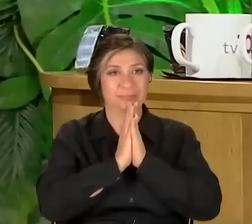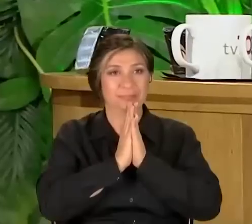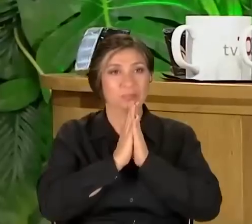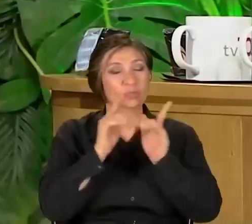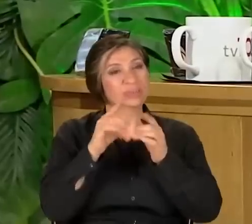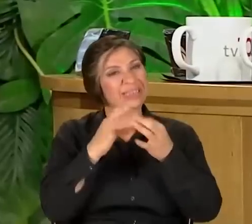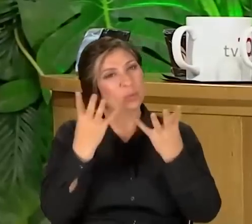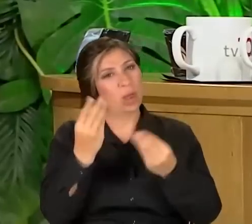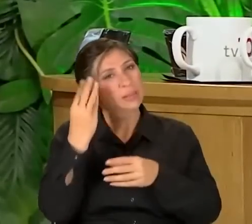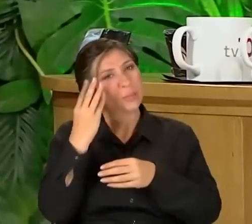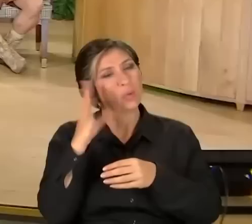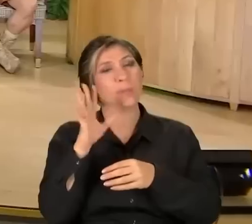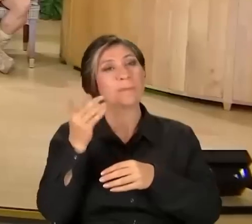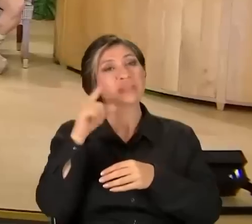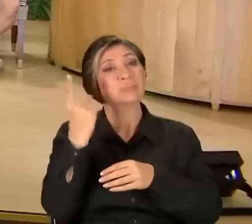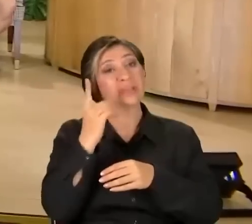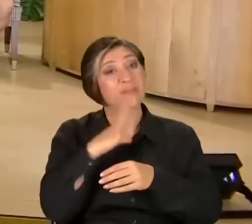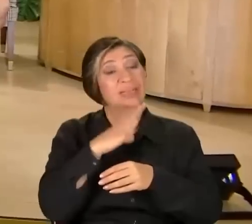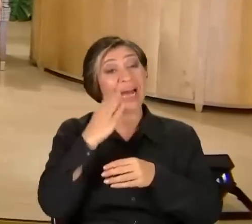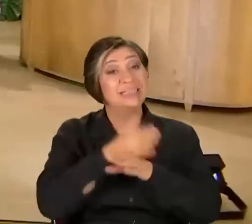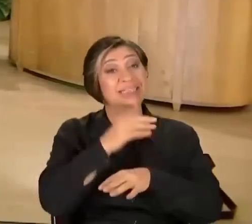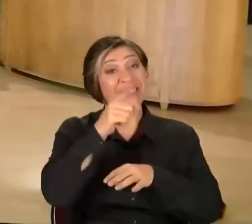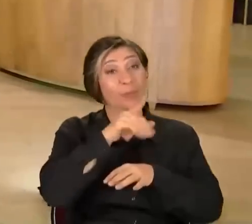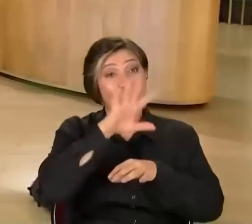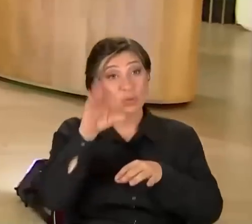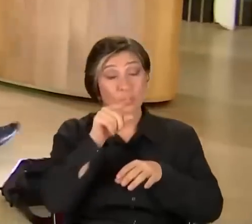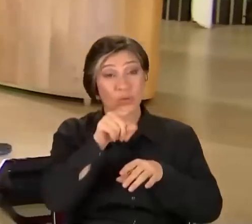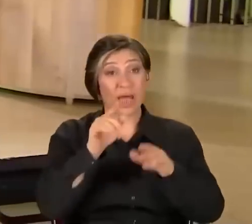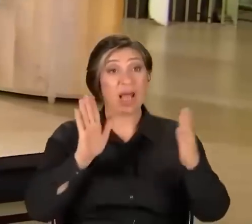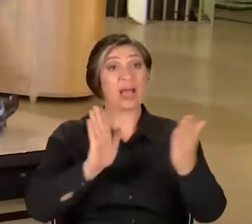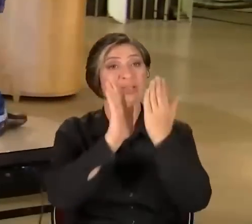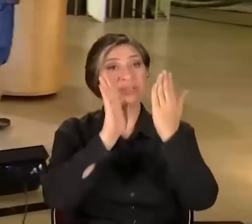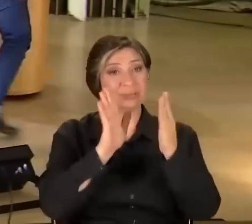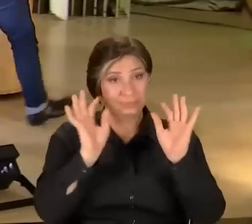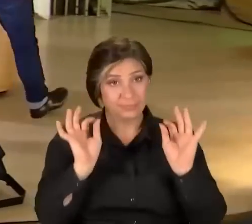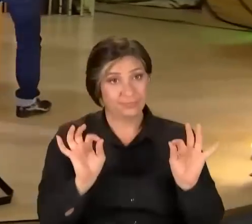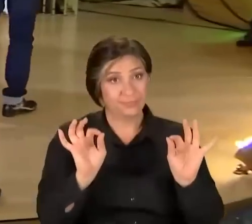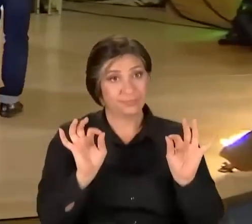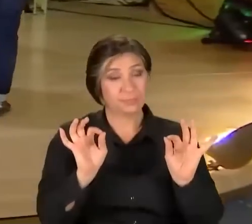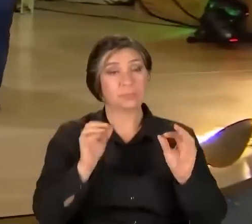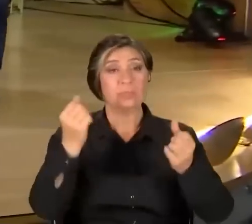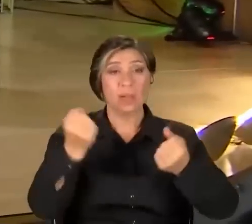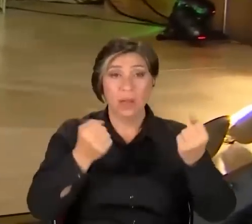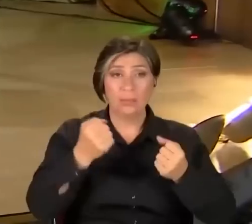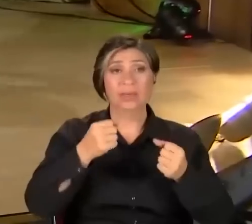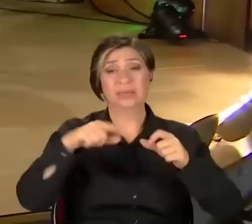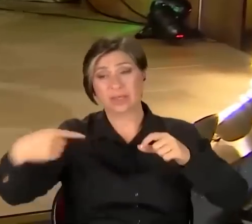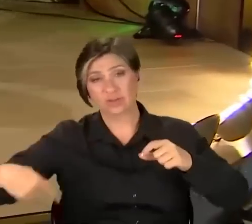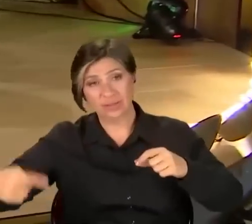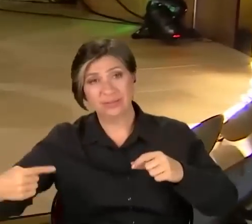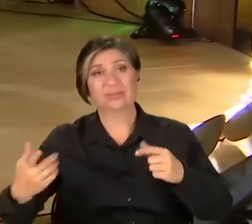Bu nasıl oluyor anlamıyorum Peki başka bir şey var Sen aslında bütün bu sembollere de karşısın değil mi yani arabalar araba